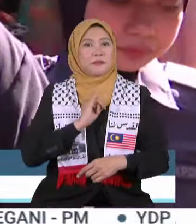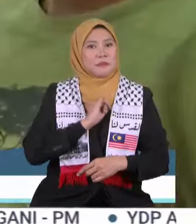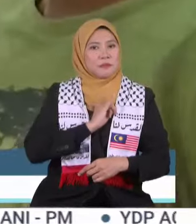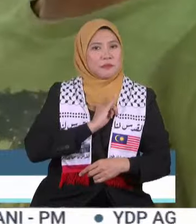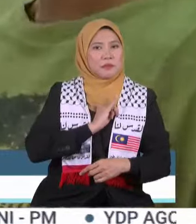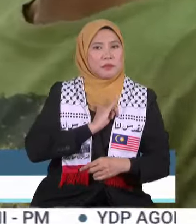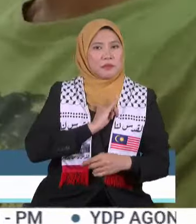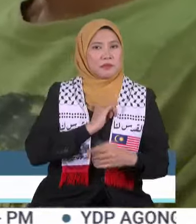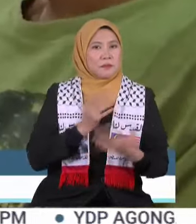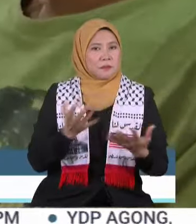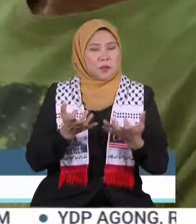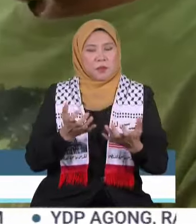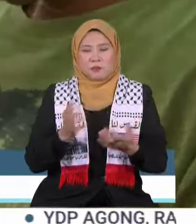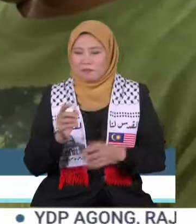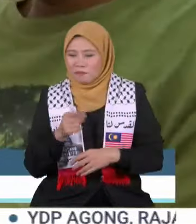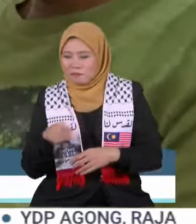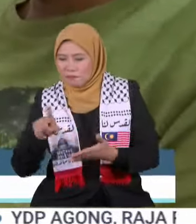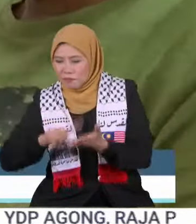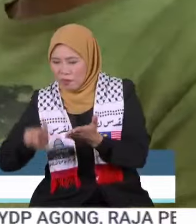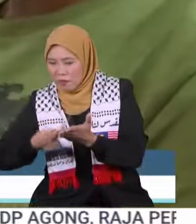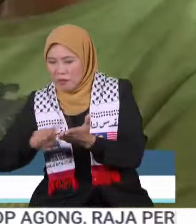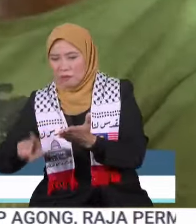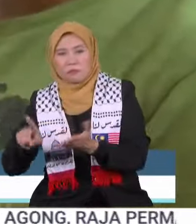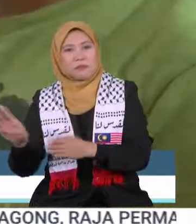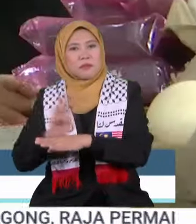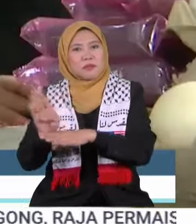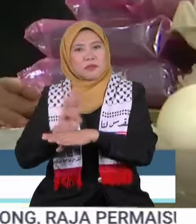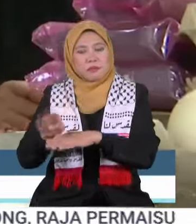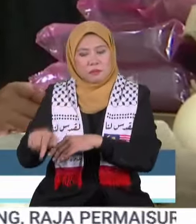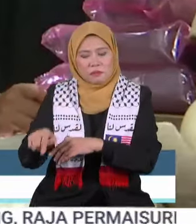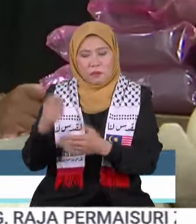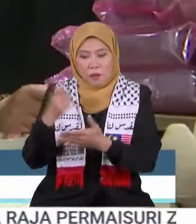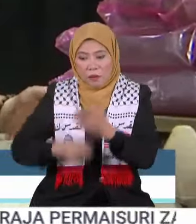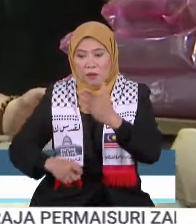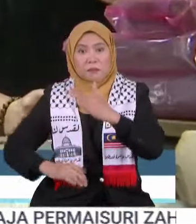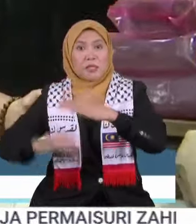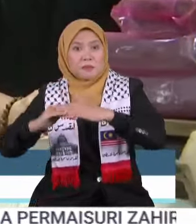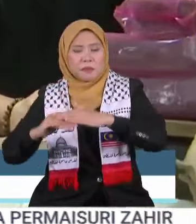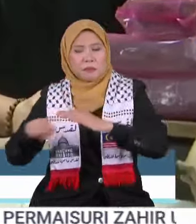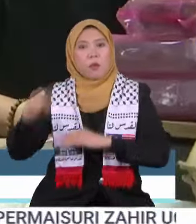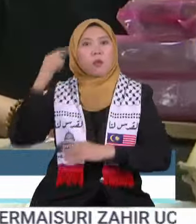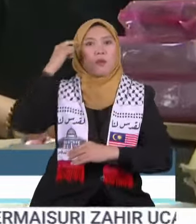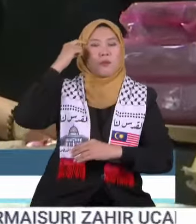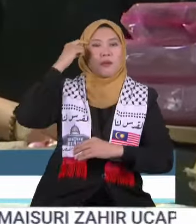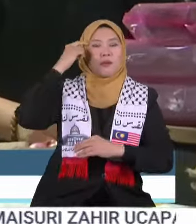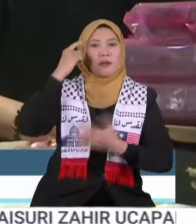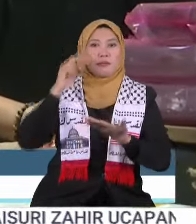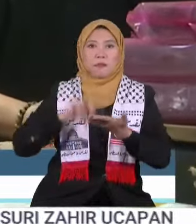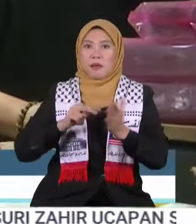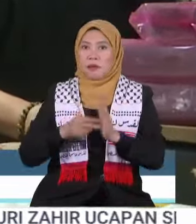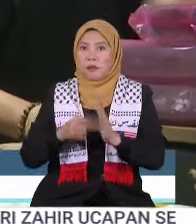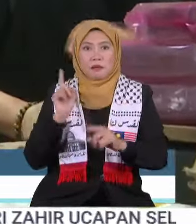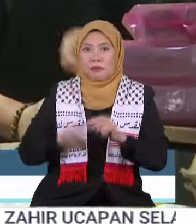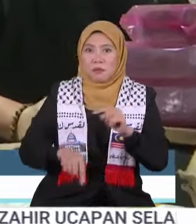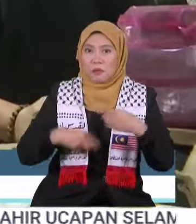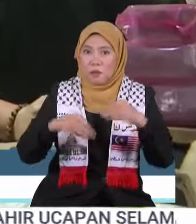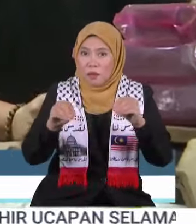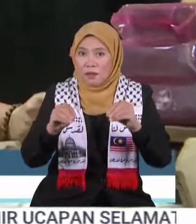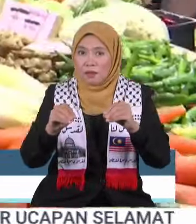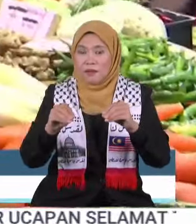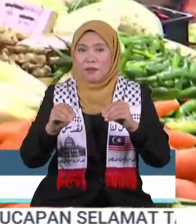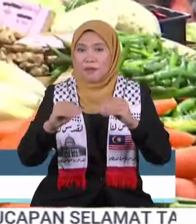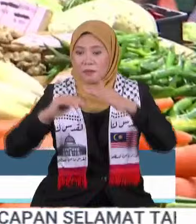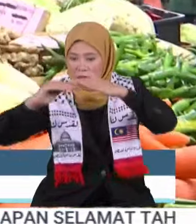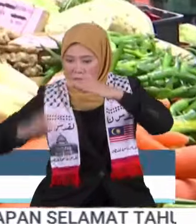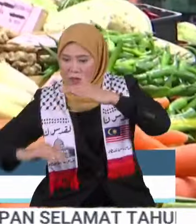perbetulkan beberapa orang peniaga yang bila dia tengok harga maksimum, dia beranggapan tidak boleh dijual pada